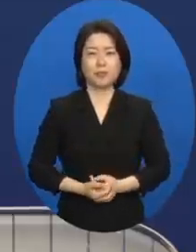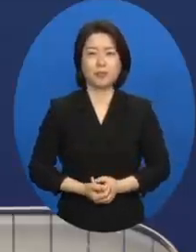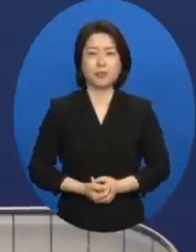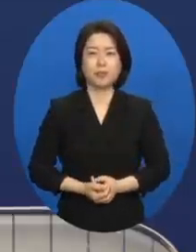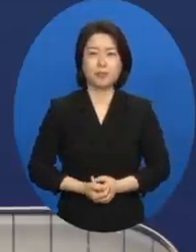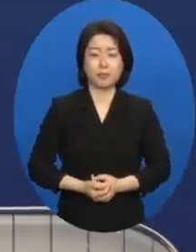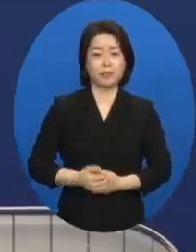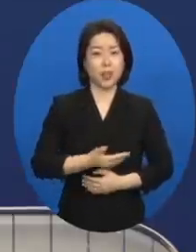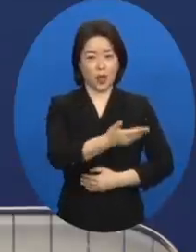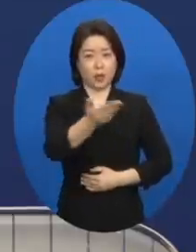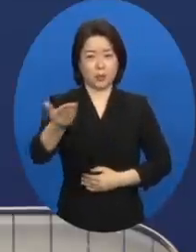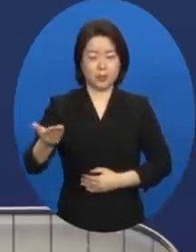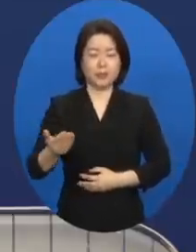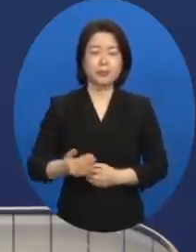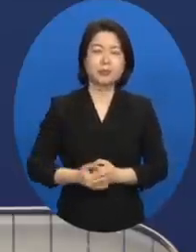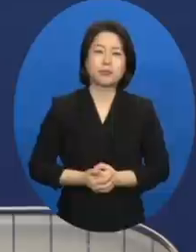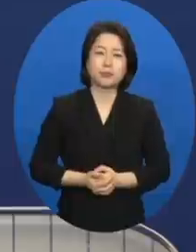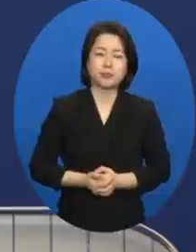여러분